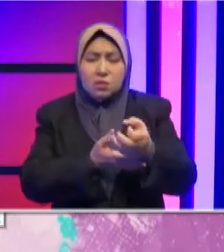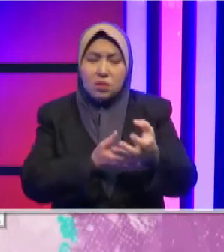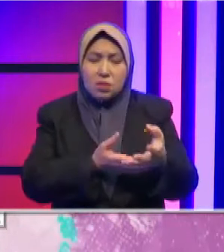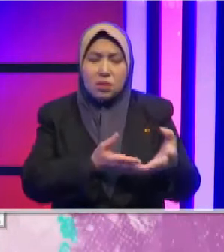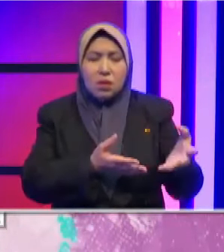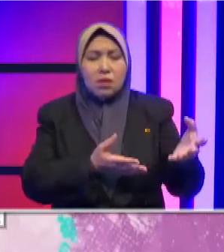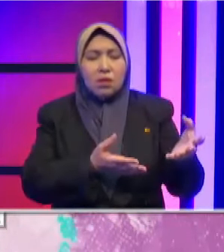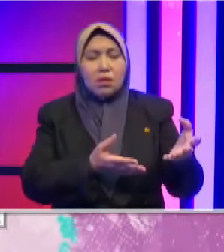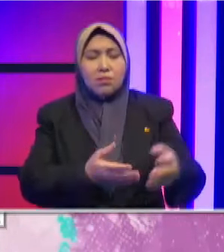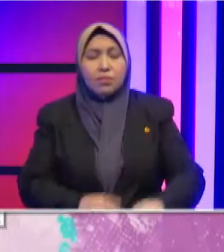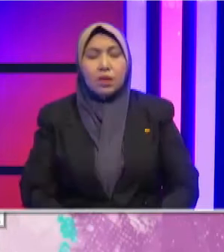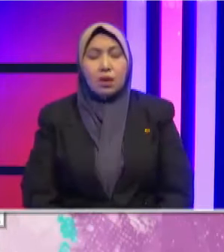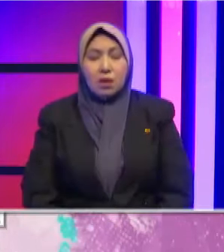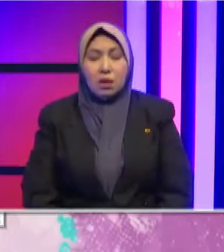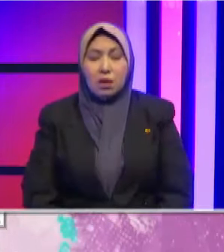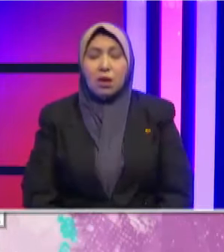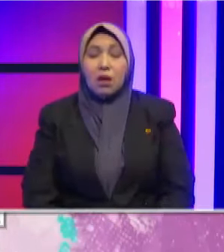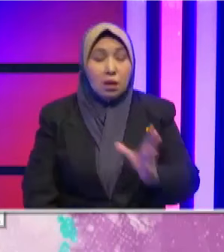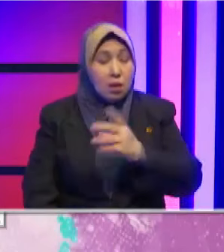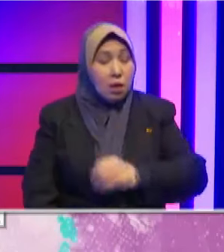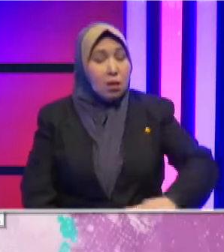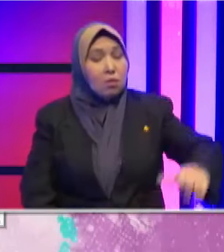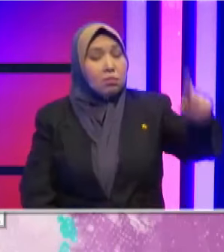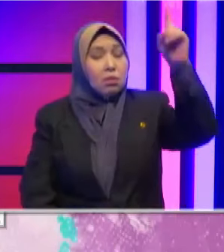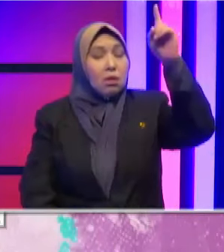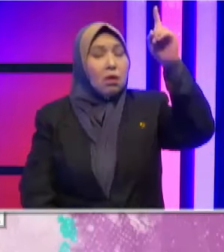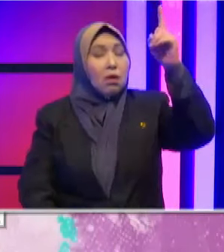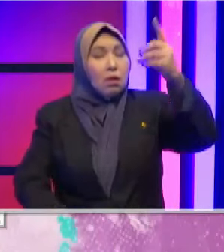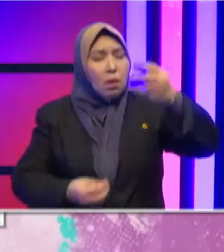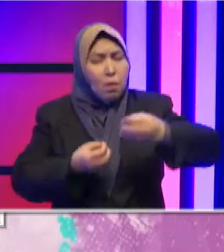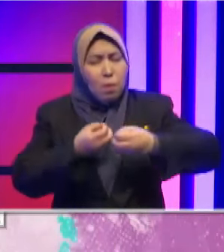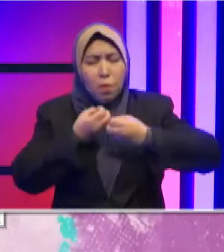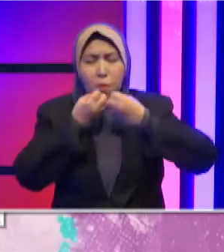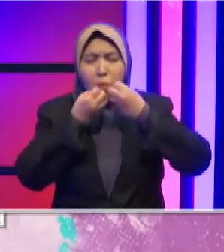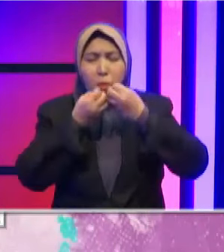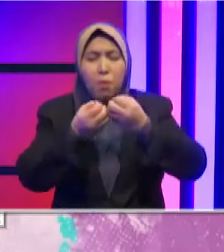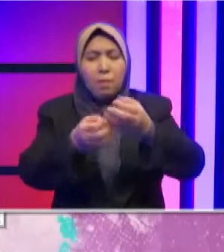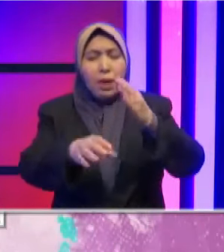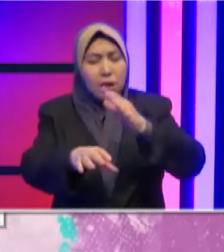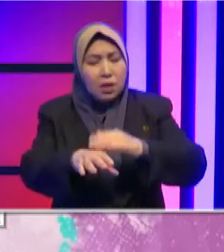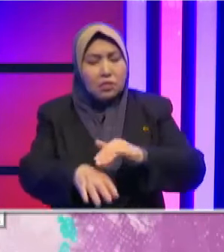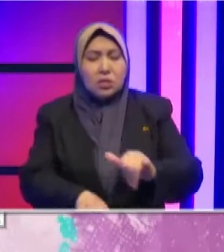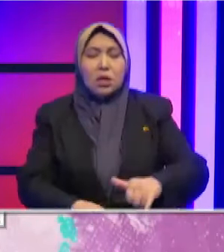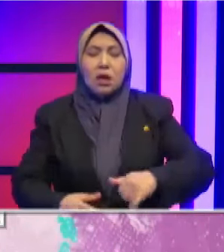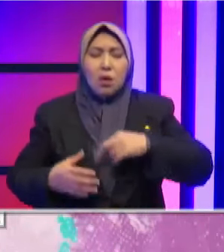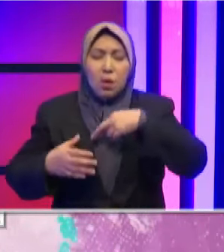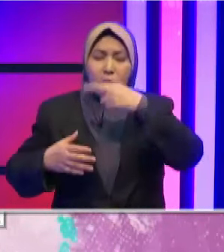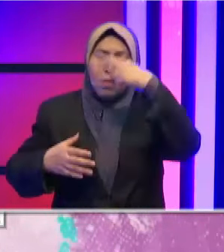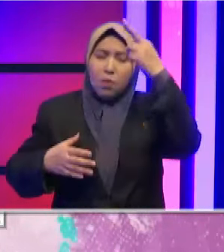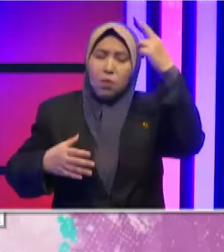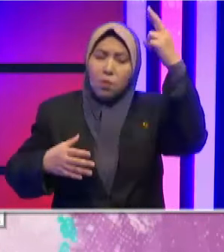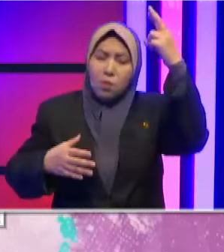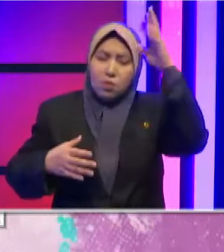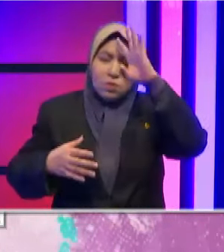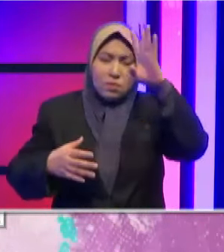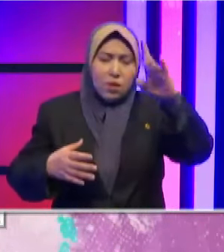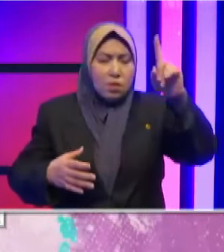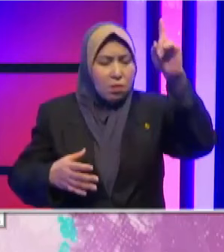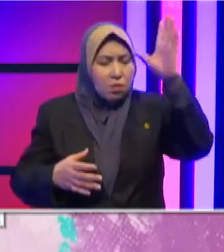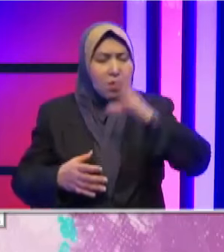muhyina sana fauna fine hamil wurlina